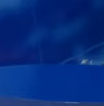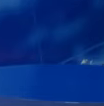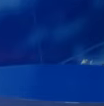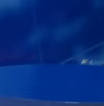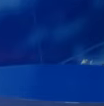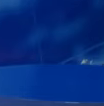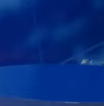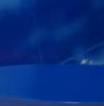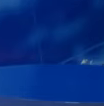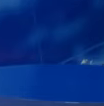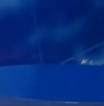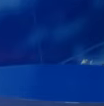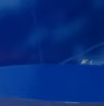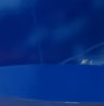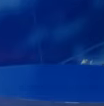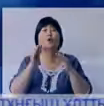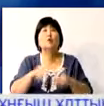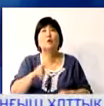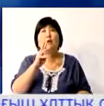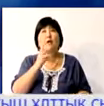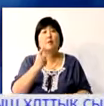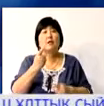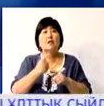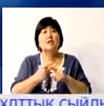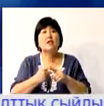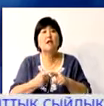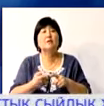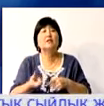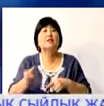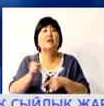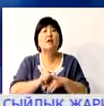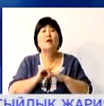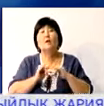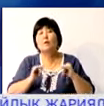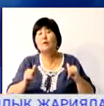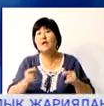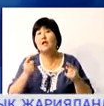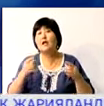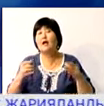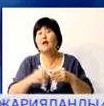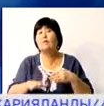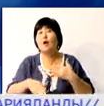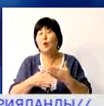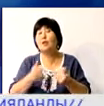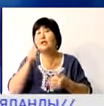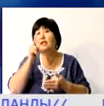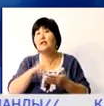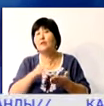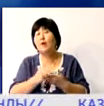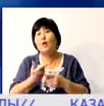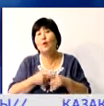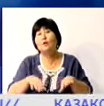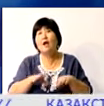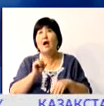Елбасы өз жолдауында ең төменгі жалақыны 1,5 есеге көбейтуді тапсырды. Әрі оны ірі компаниялар қолдайтынына сенім артқан болатын. Осыған